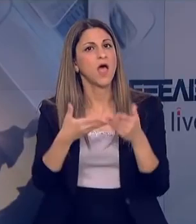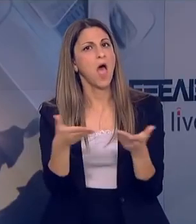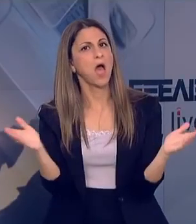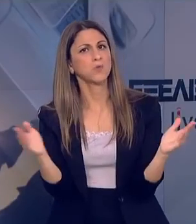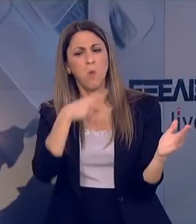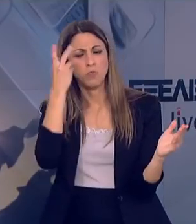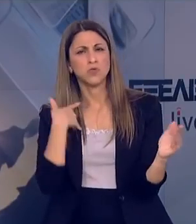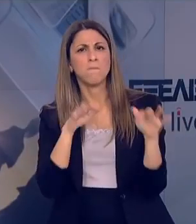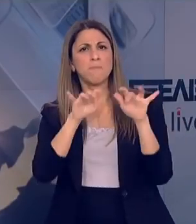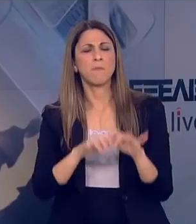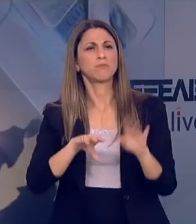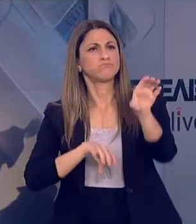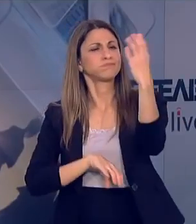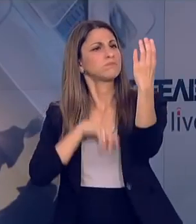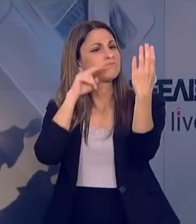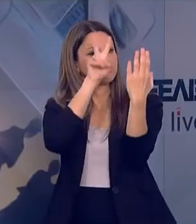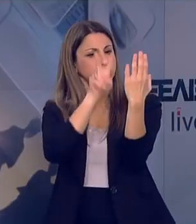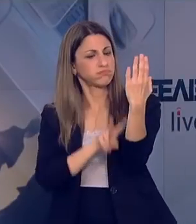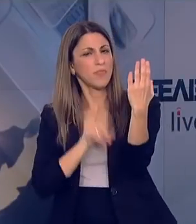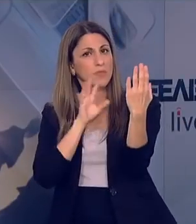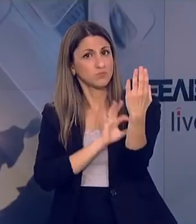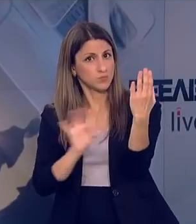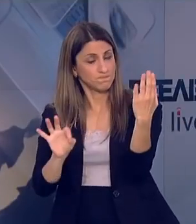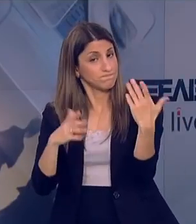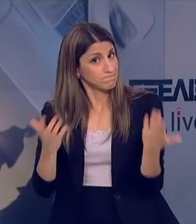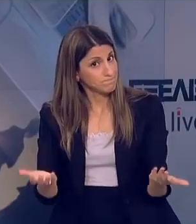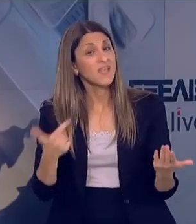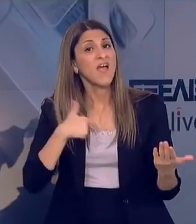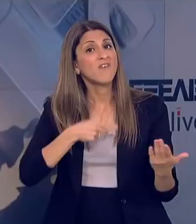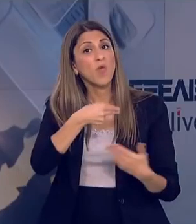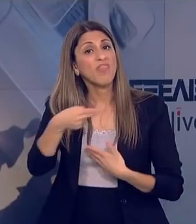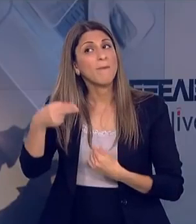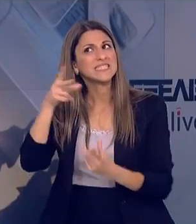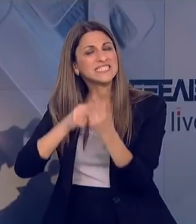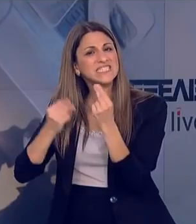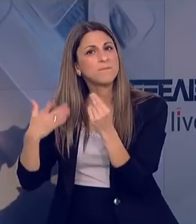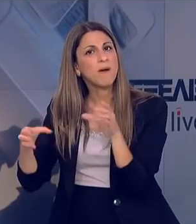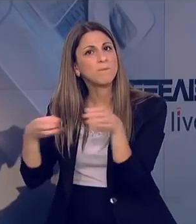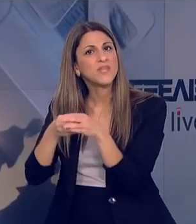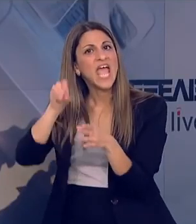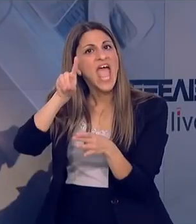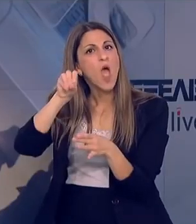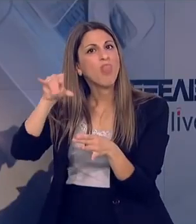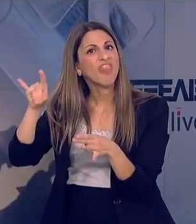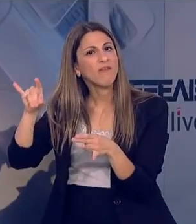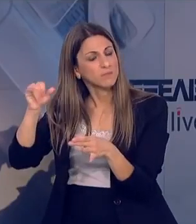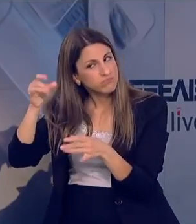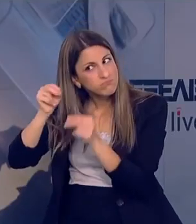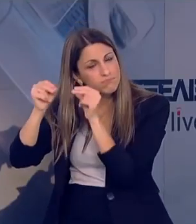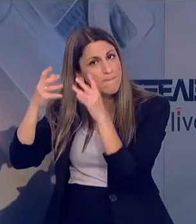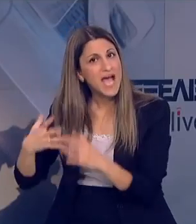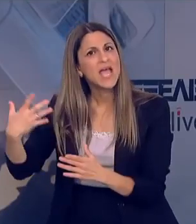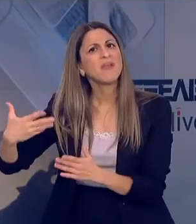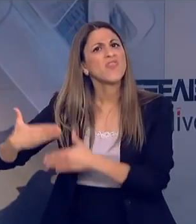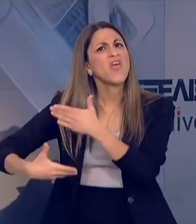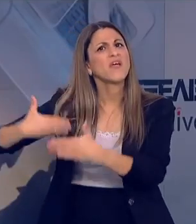σε οποιονδήποτε τα επιθυμήσει. Από ό,τι γνωρίζω, επειδή έχω επικοινωνήσει για αυτό το θέμα και με τον Εθνικό Οργανισμό Δημόσιας Υγείας πολλές φορές, υπάρχει μια διαδικασία